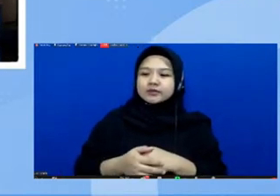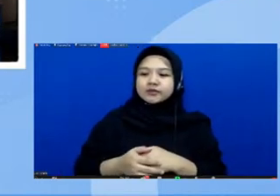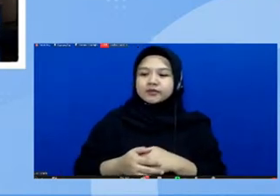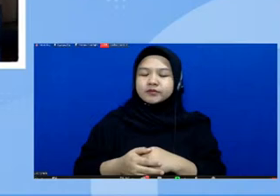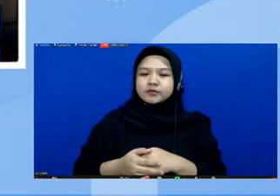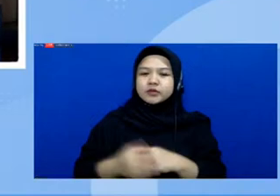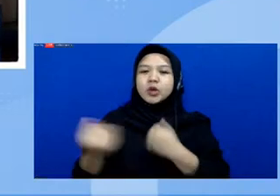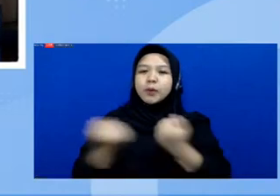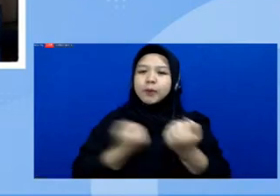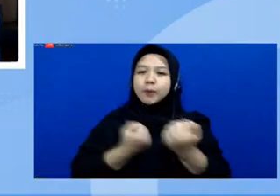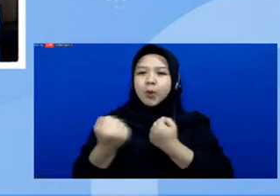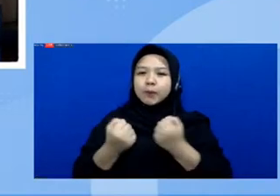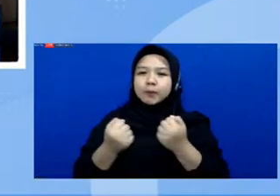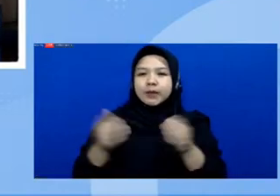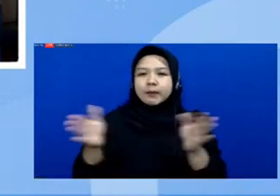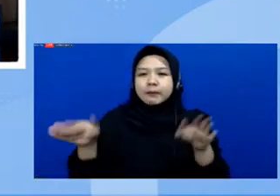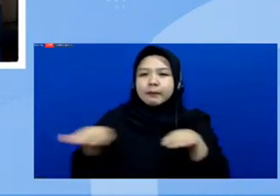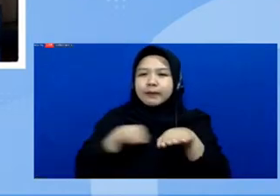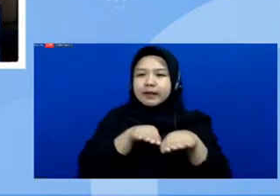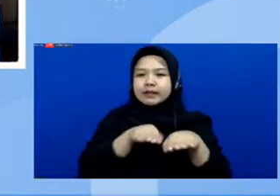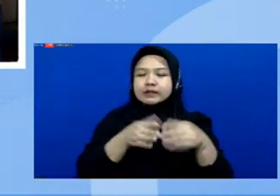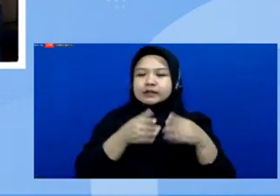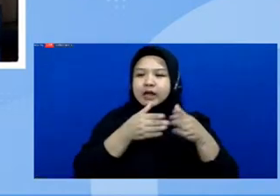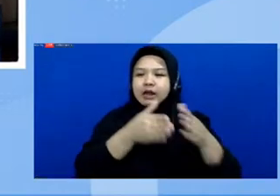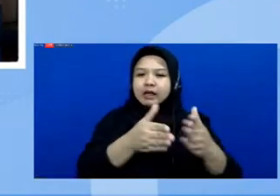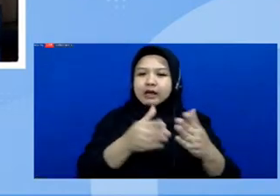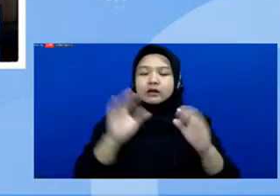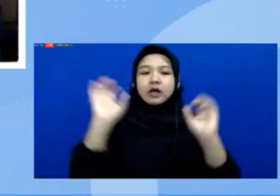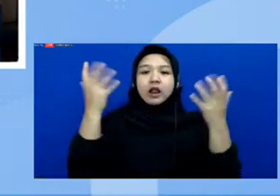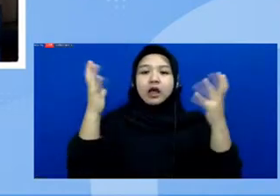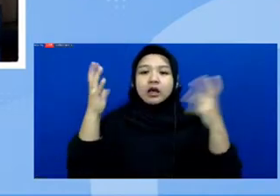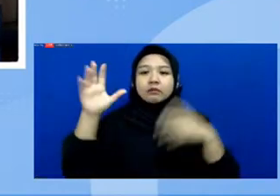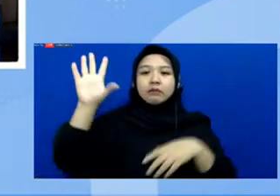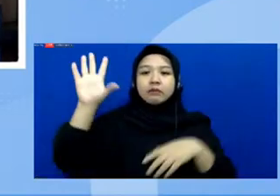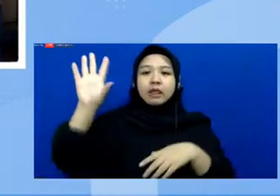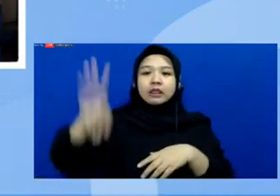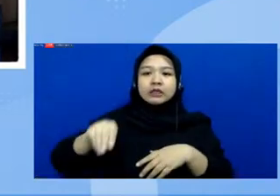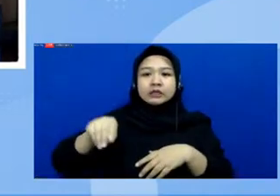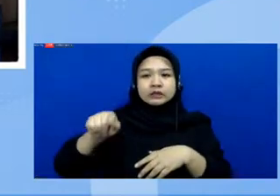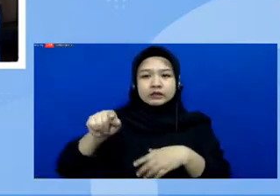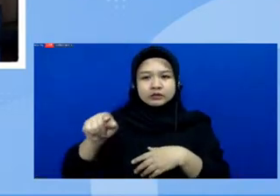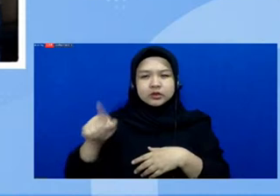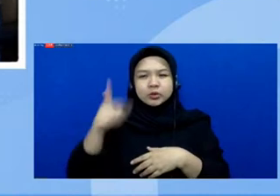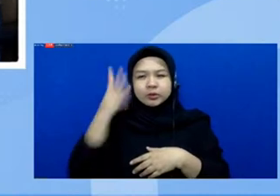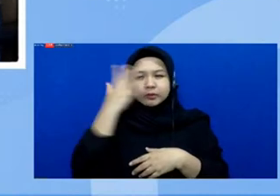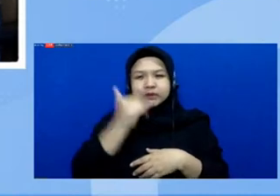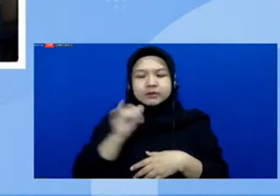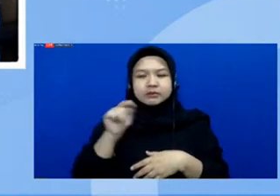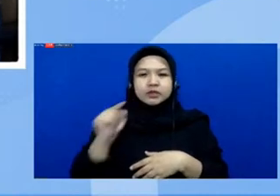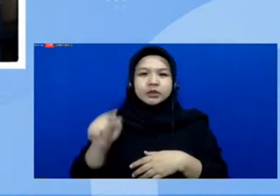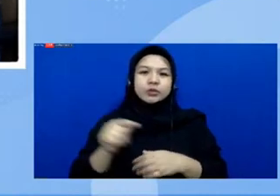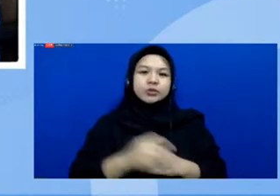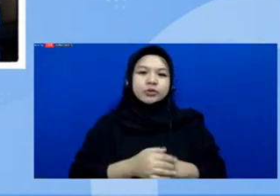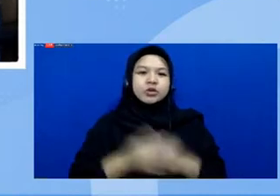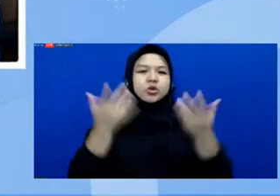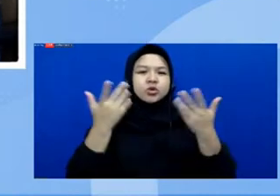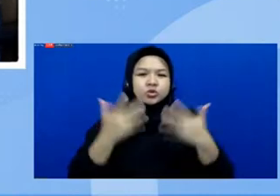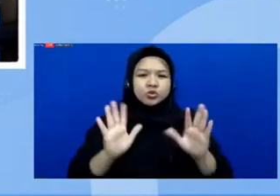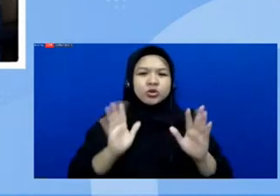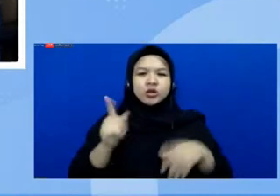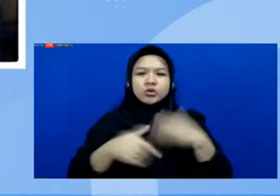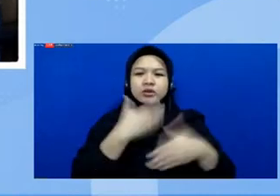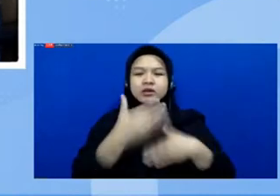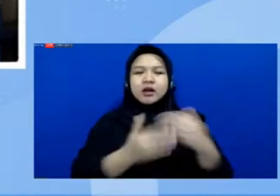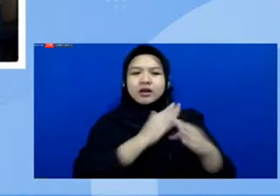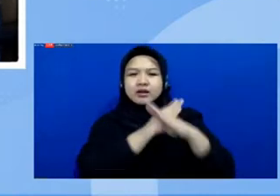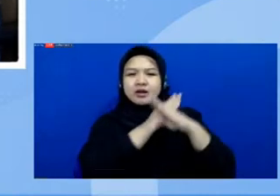mobil kita mepet ke pinggir jalan, ini matiin alarmnya misalnya gitu ya. Jadi ini mirip seperti itu. Itu sudah tindakan-tindakan denial